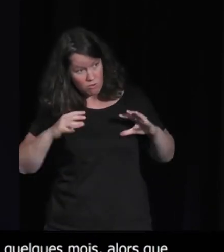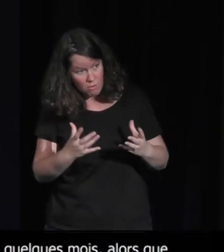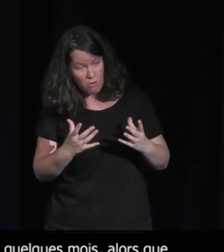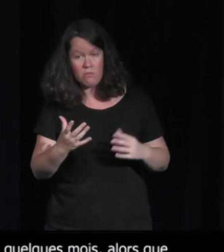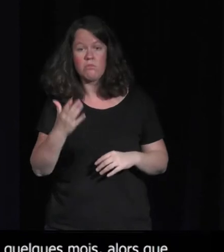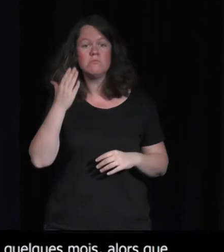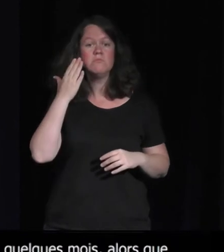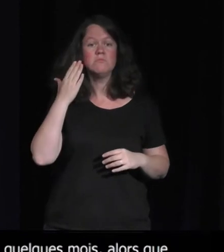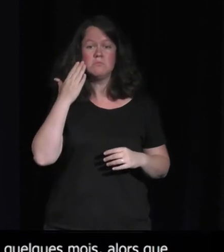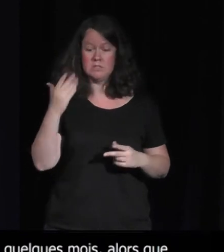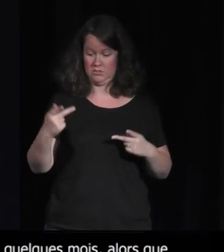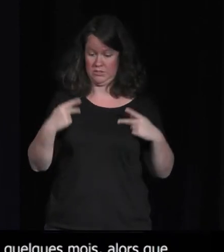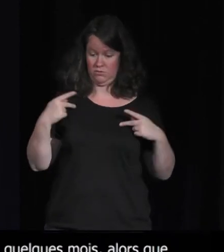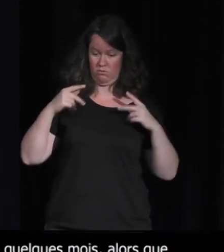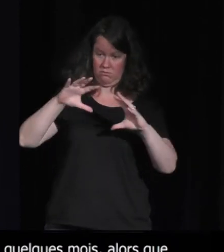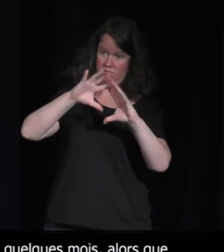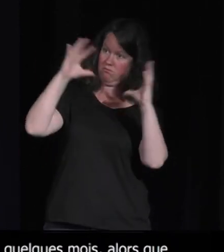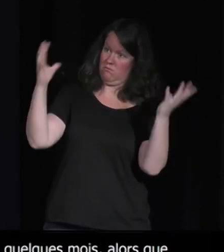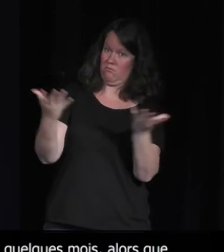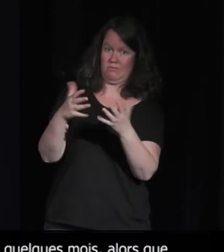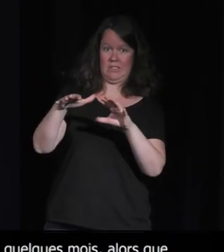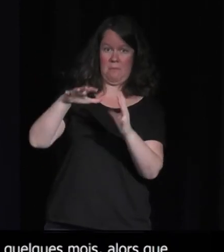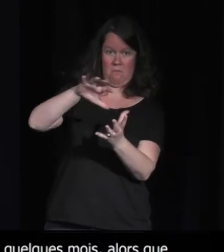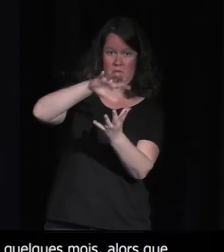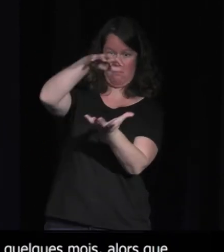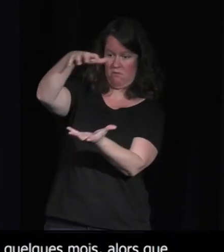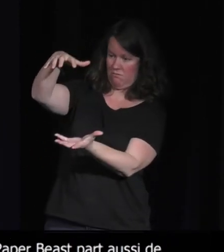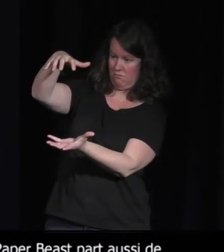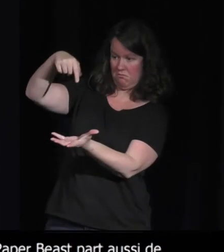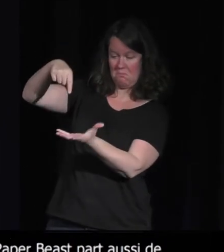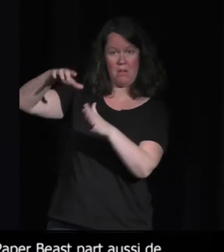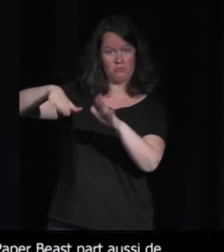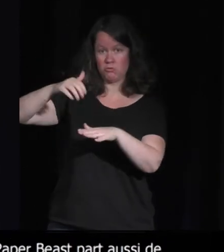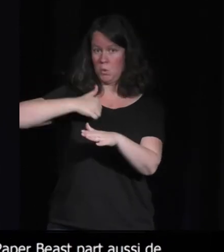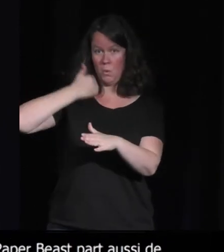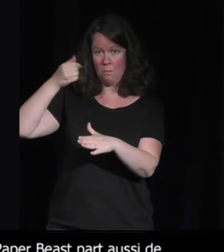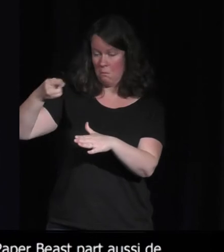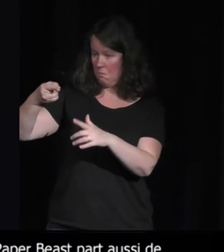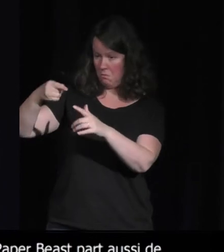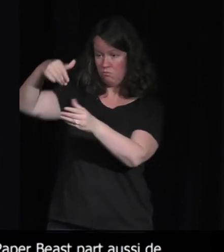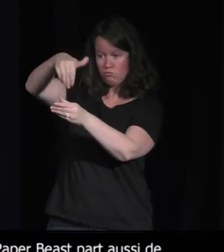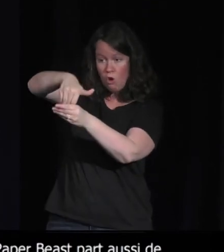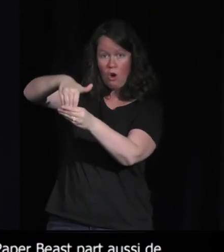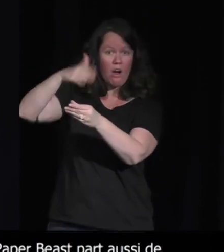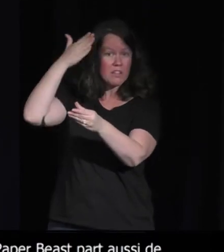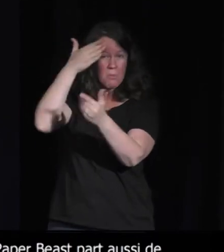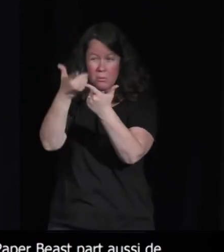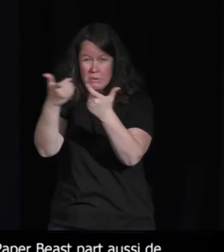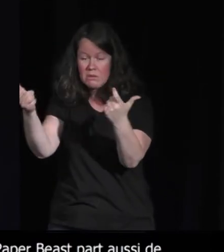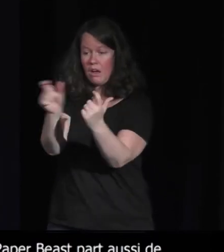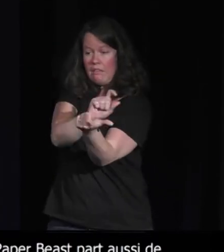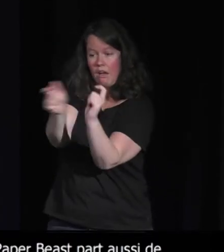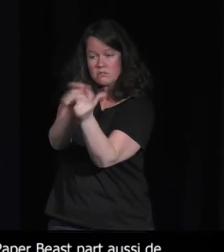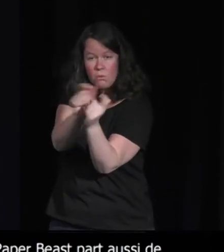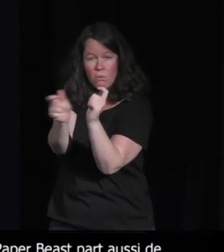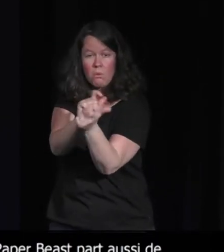en marche ? Parce qu'un écosystème qui fonctionne avec des interactions entre espèces, entre espèces